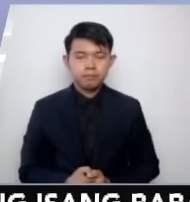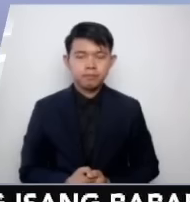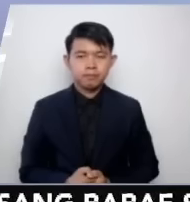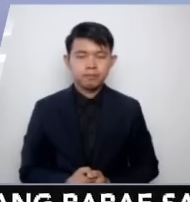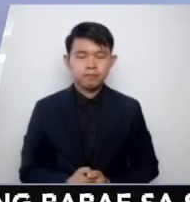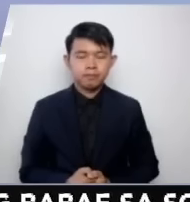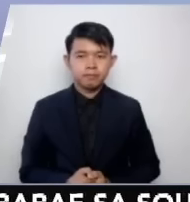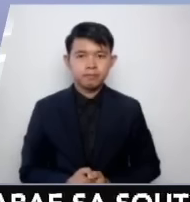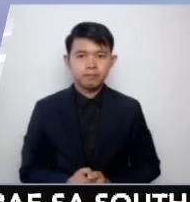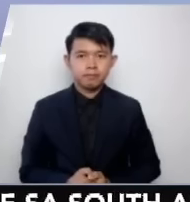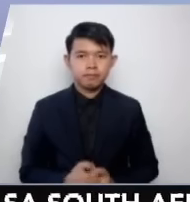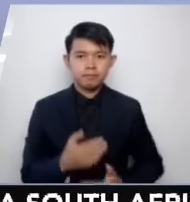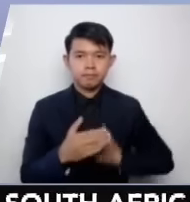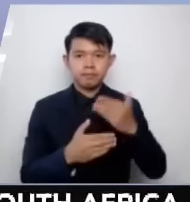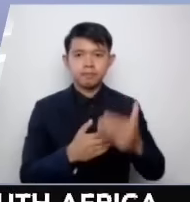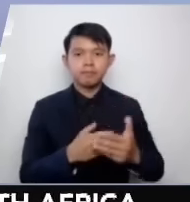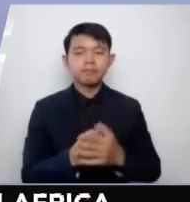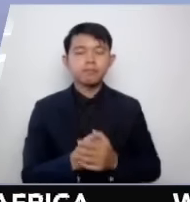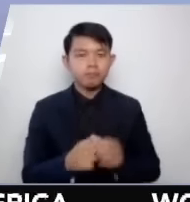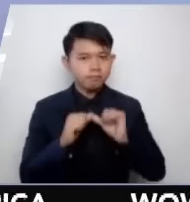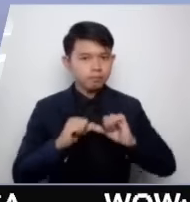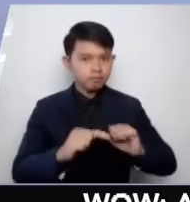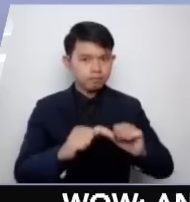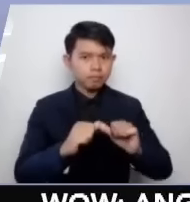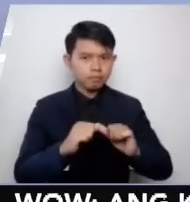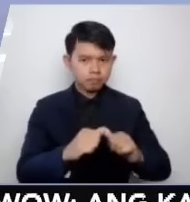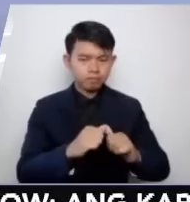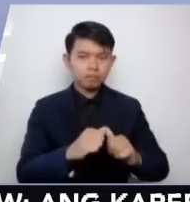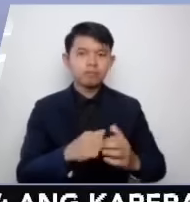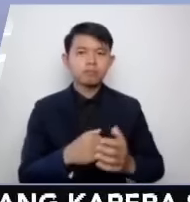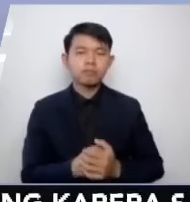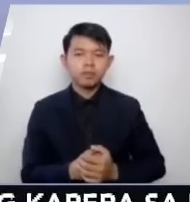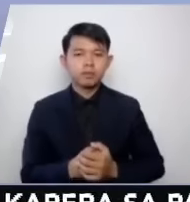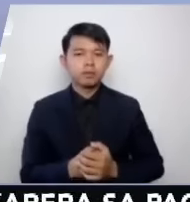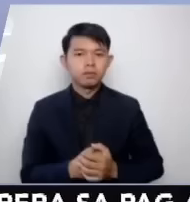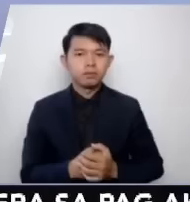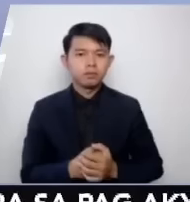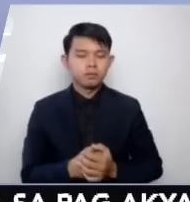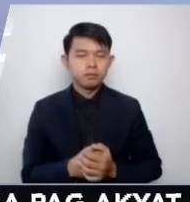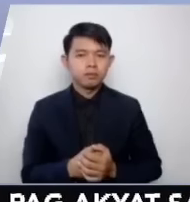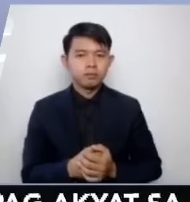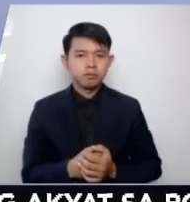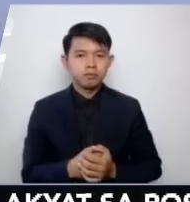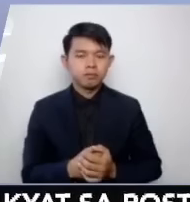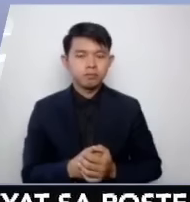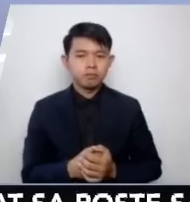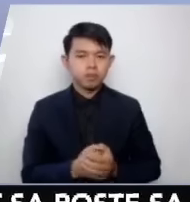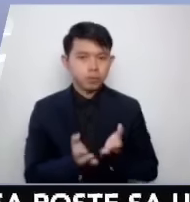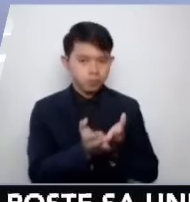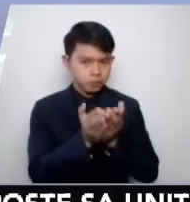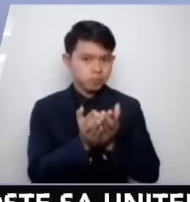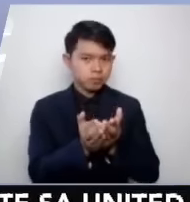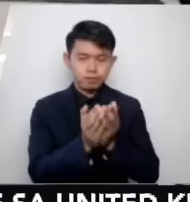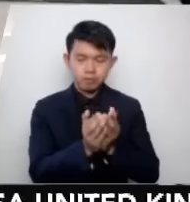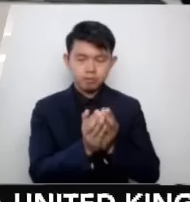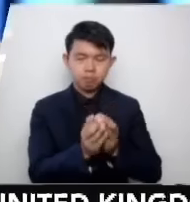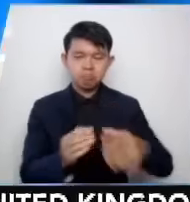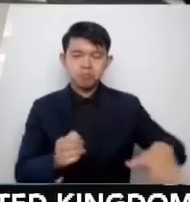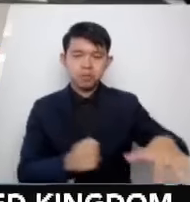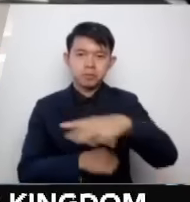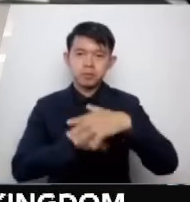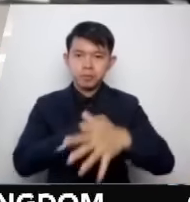Patuloy raw ang agresibong pagkilos ng China sa ilang katupigan sa Asia ayon kay US President Joe Biden. Sinabi yan ni